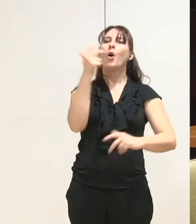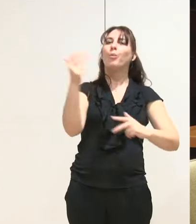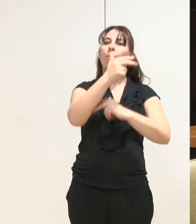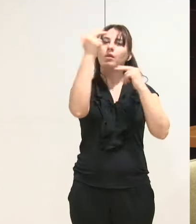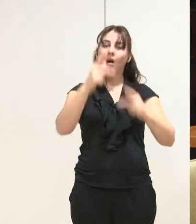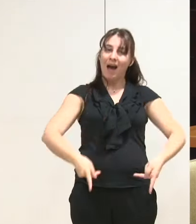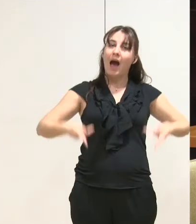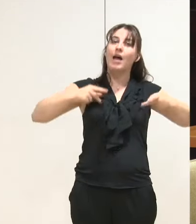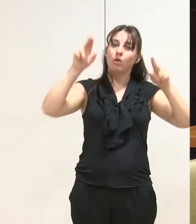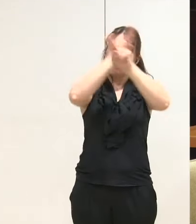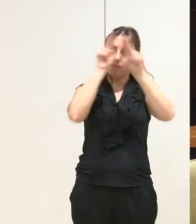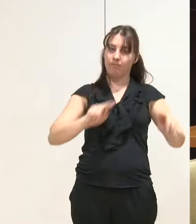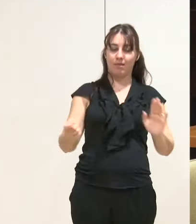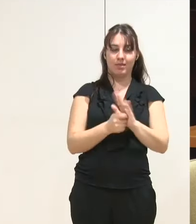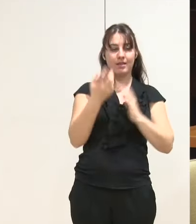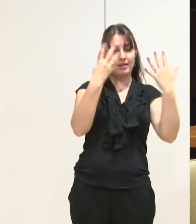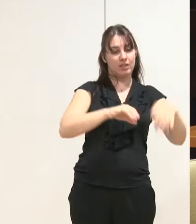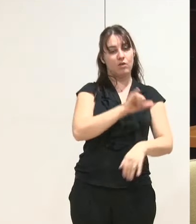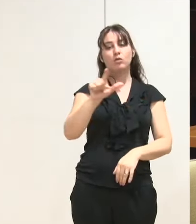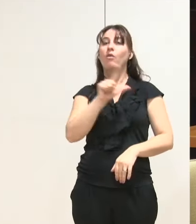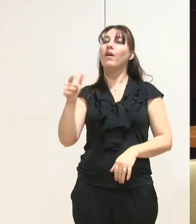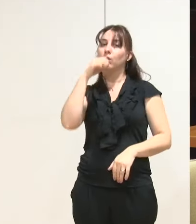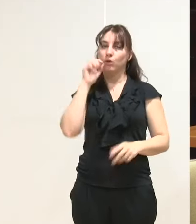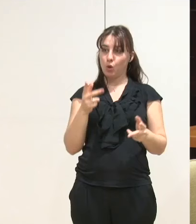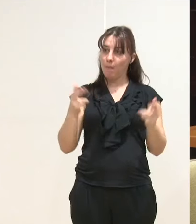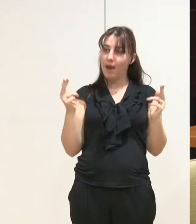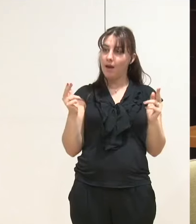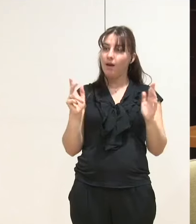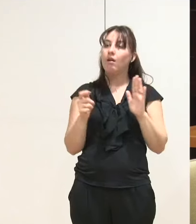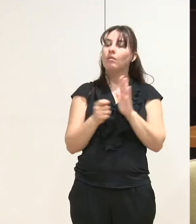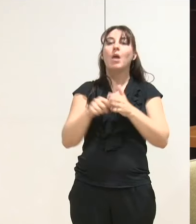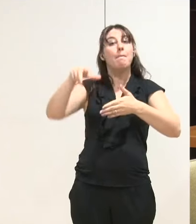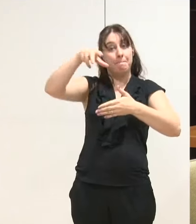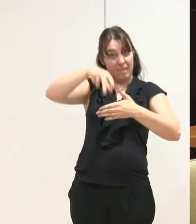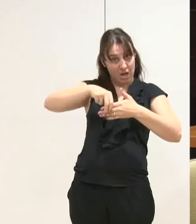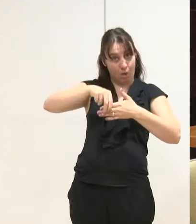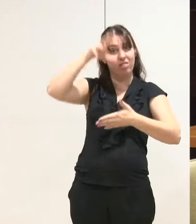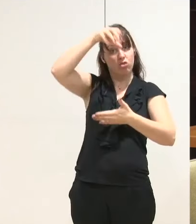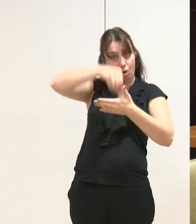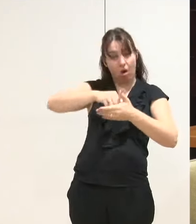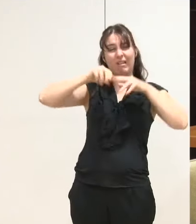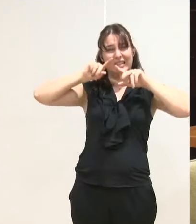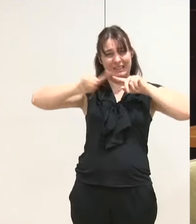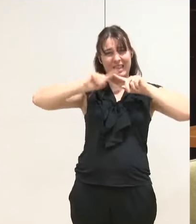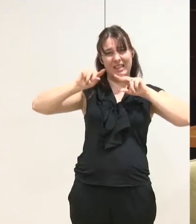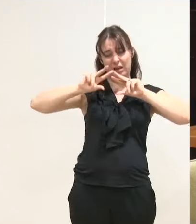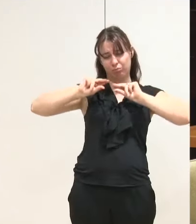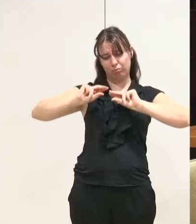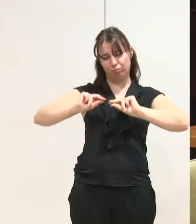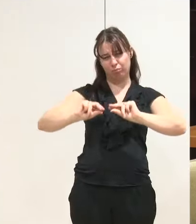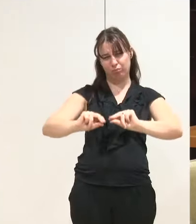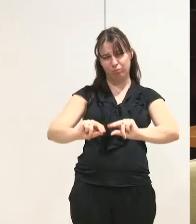l'Atelier international du 19 au 2 de mai pour lequel il y avait une pièce jointe qui détaillait effectivement euh